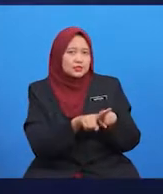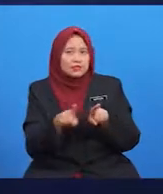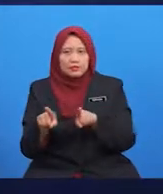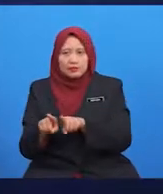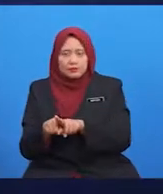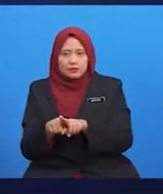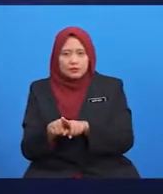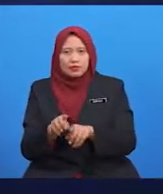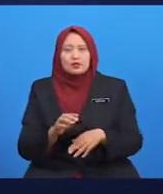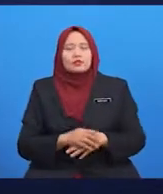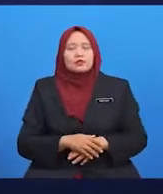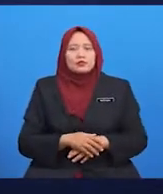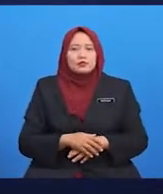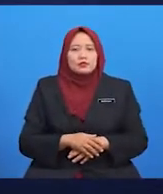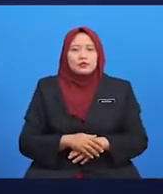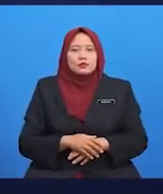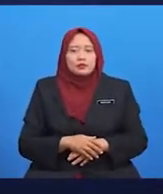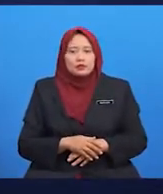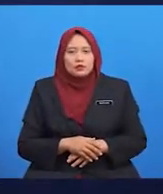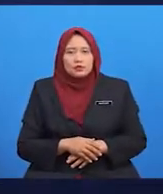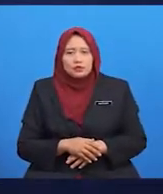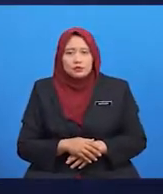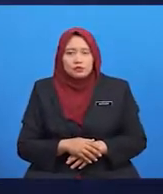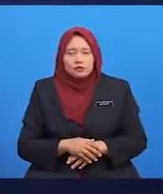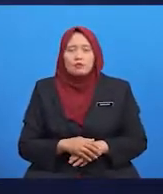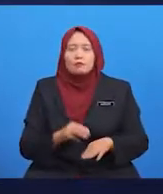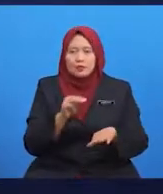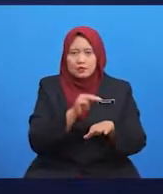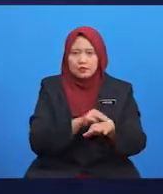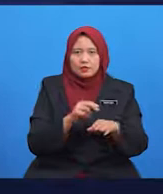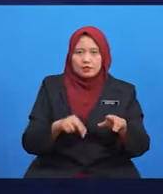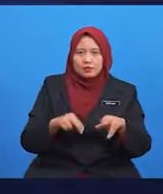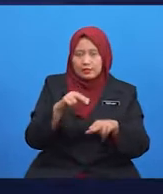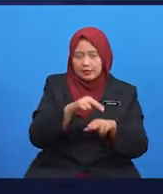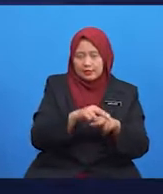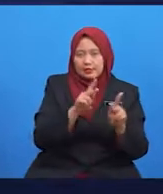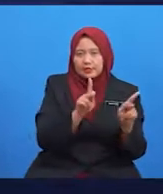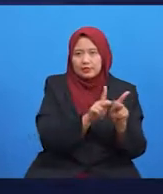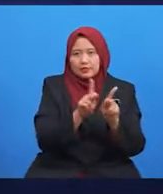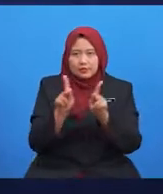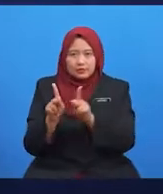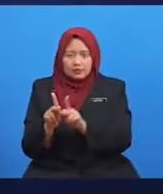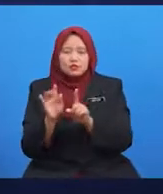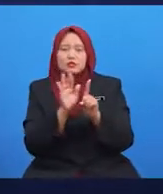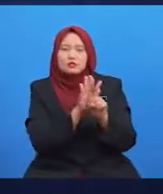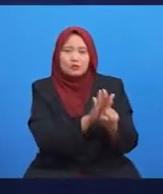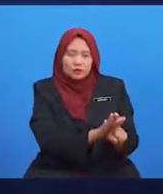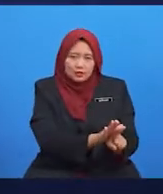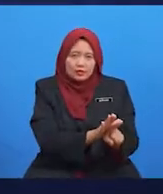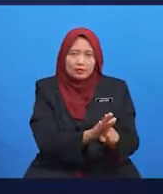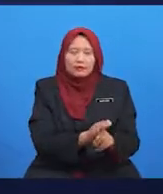Ketika menaiki kereta, jemaah tersebut akan memberi salam dan